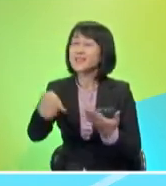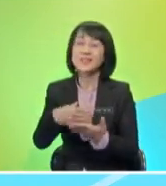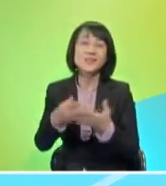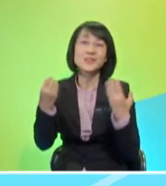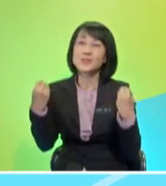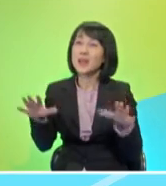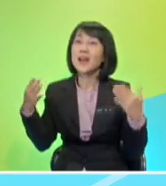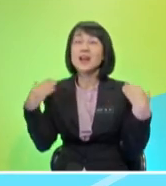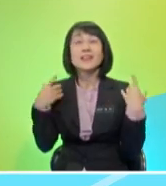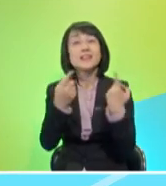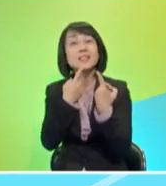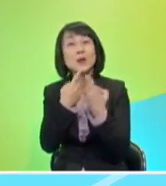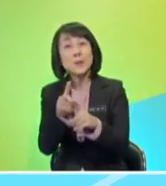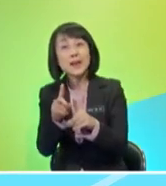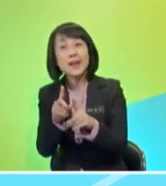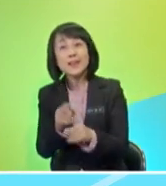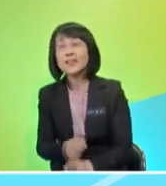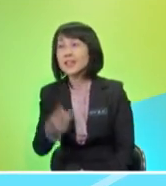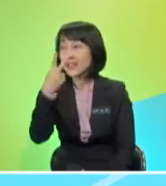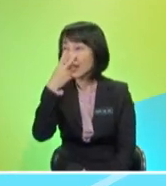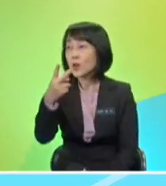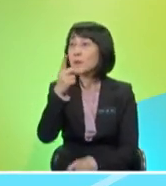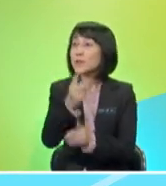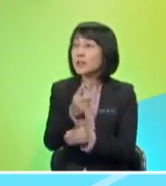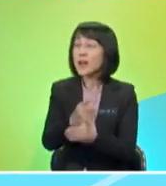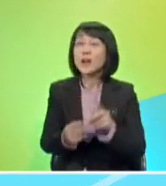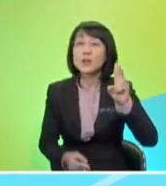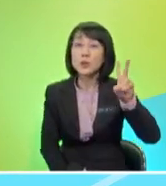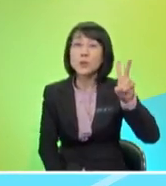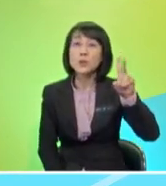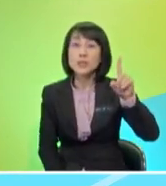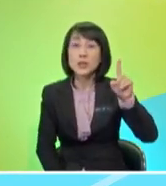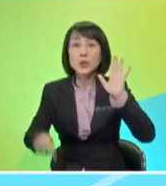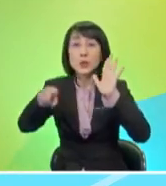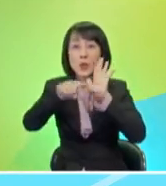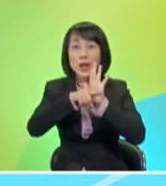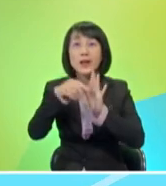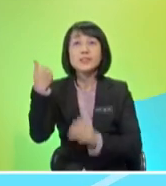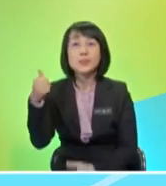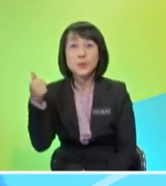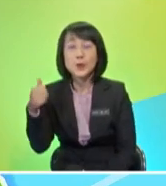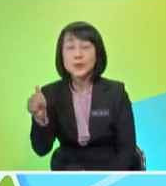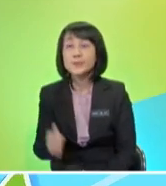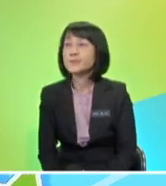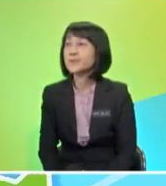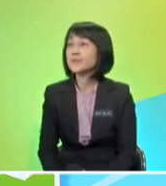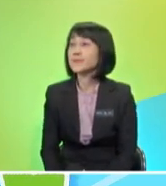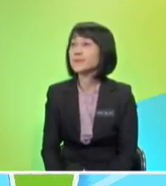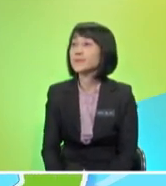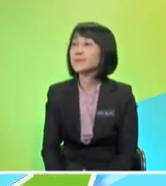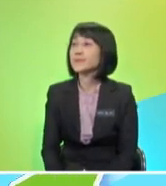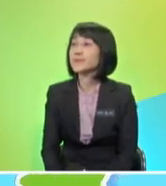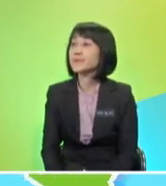mempunyai jawapan. Okey, kita tengok. Betul tak 21 tolak 10? Jawapannya 11.